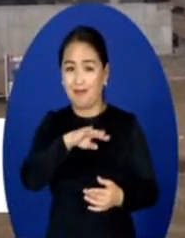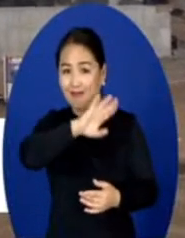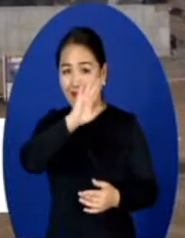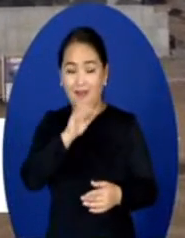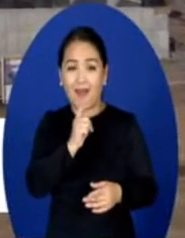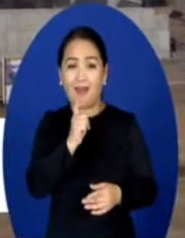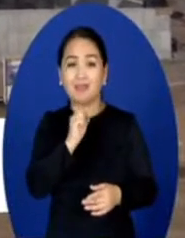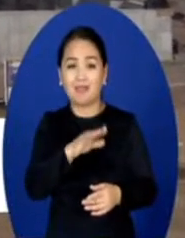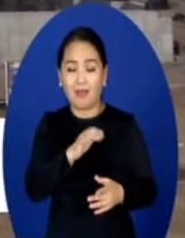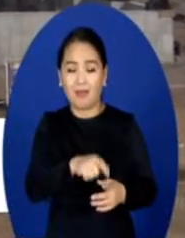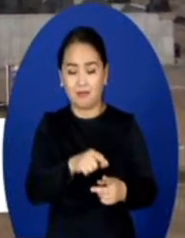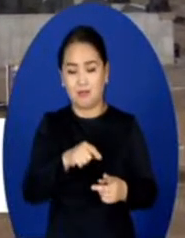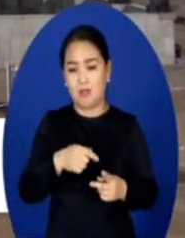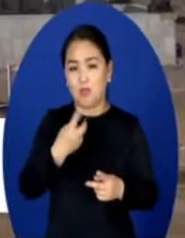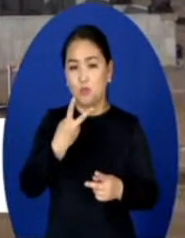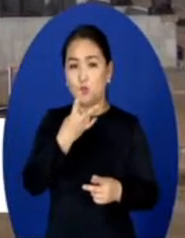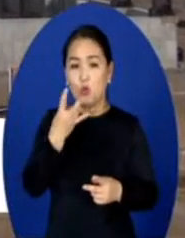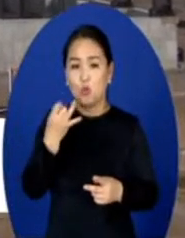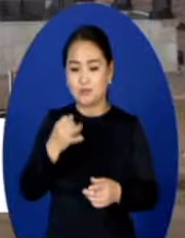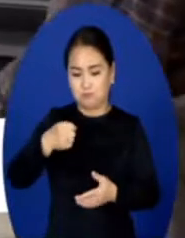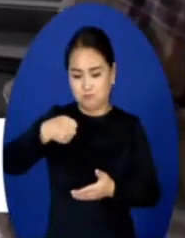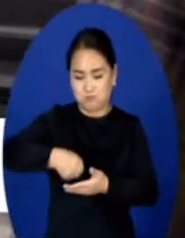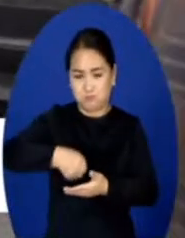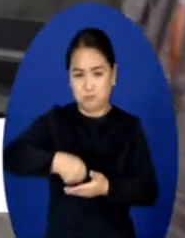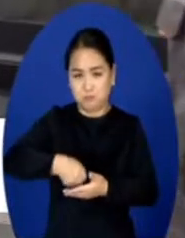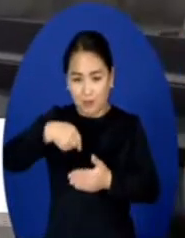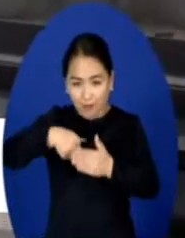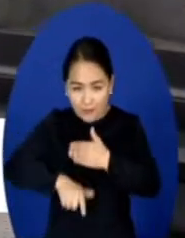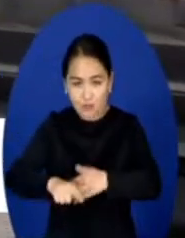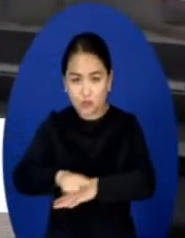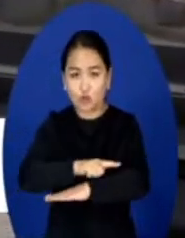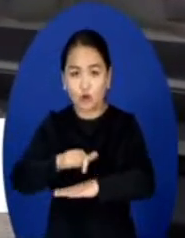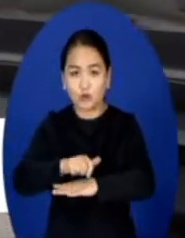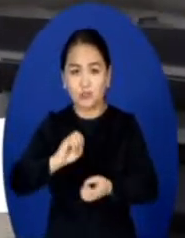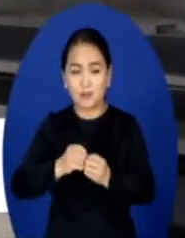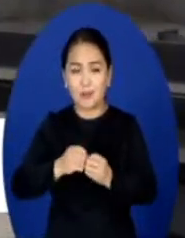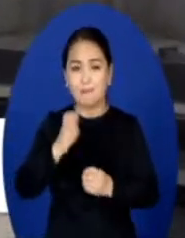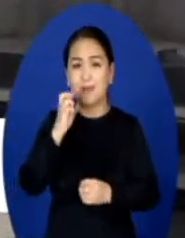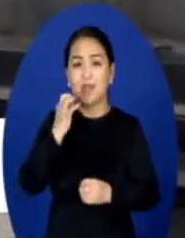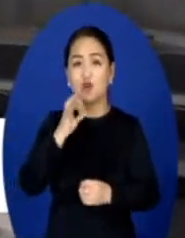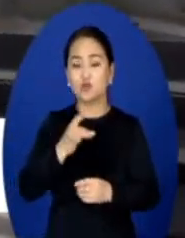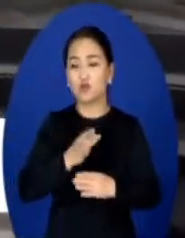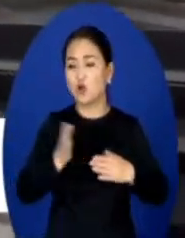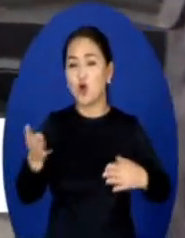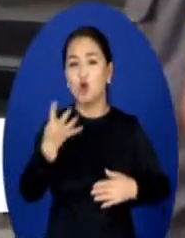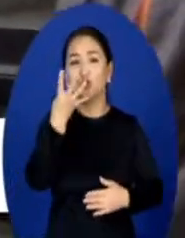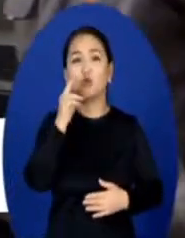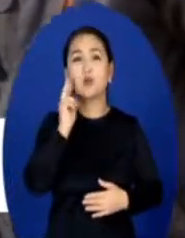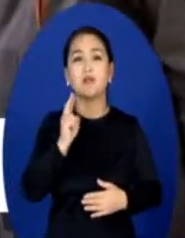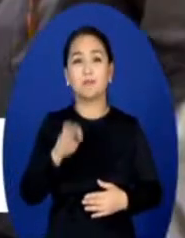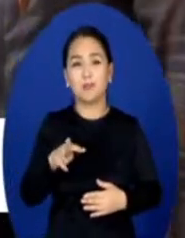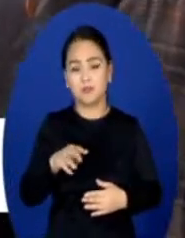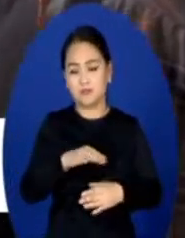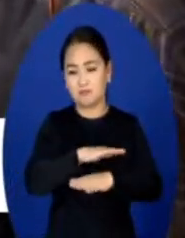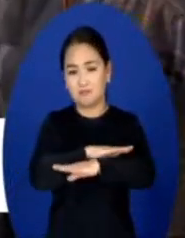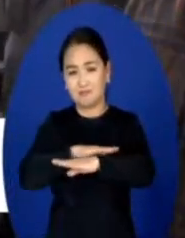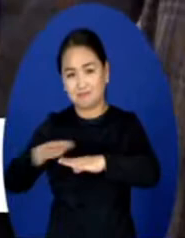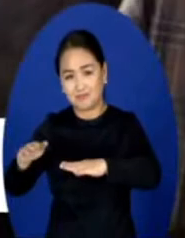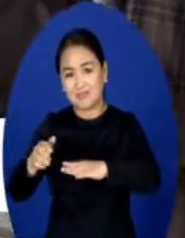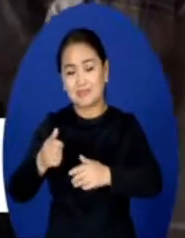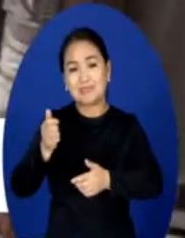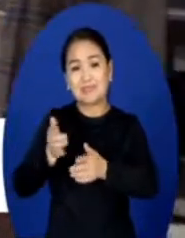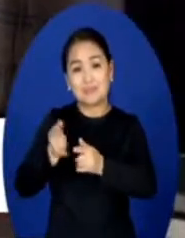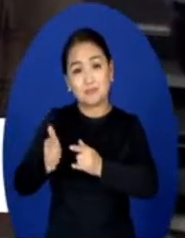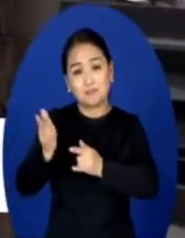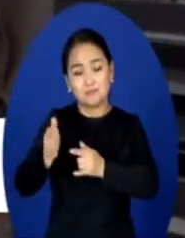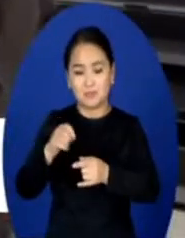3 давхар байшинтай тэнцэх нүүрс ботлуурыг газар доор байгуулж байна. Мөн баян өртөө хүртэлх 4 км төмөр замын уул шарааны ажил үргэлжилж